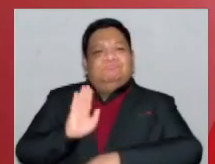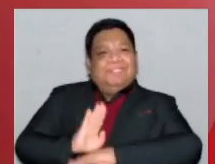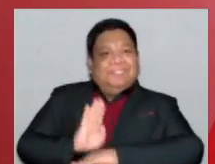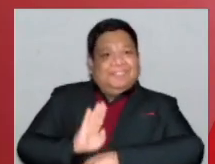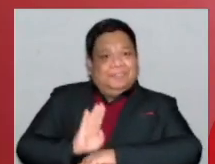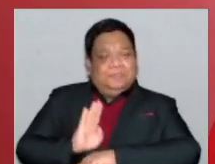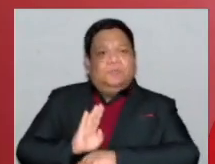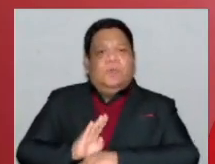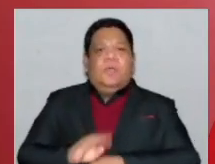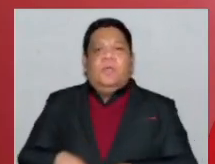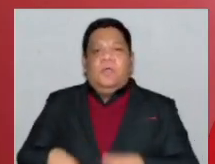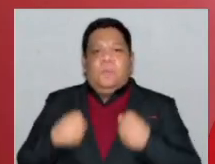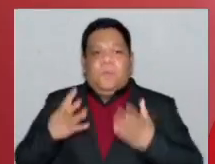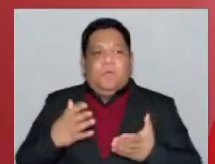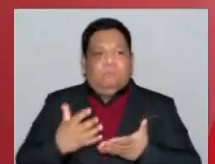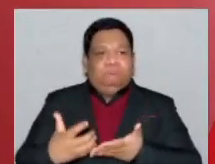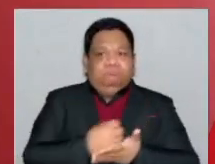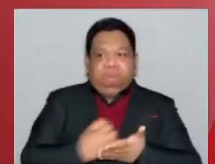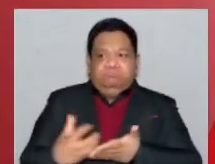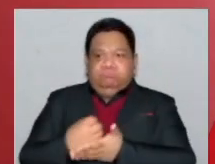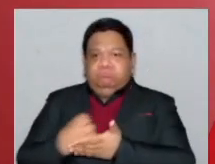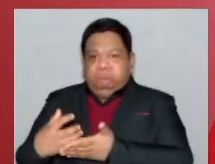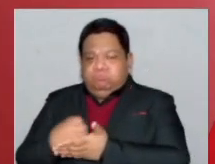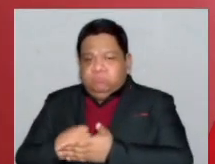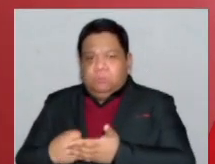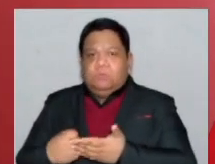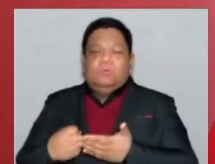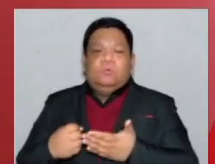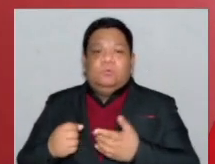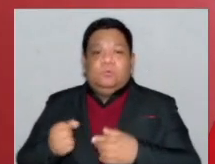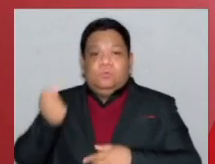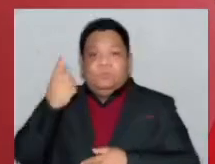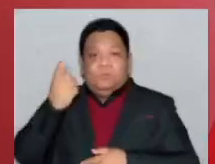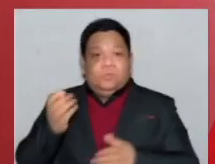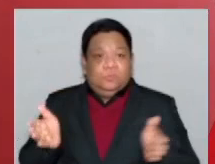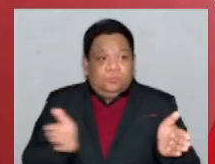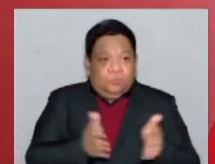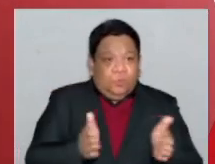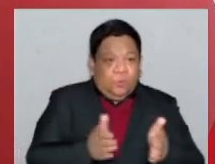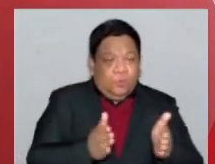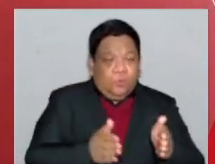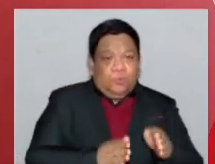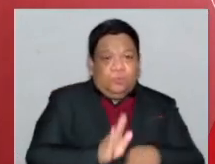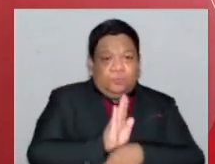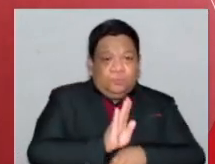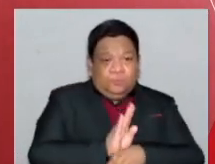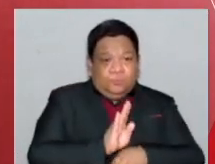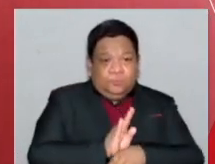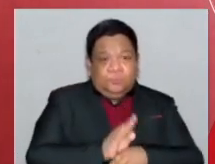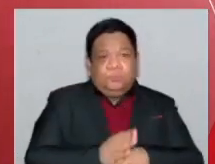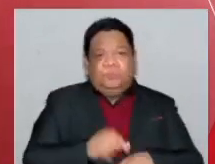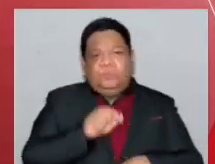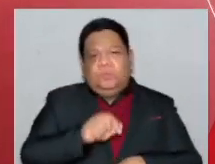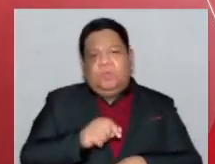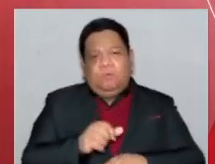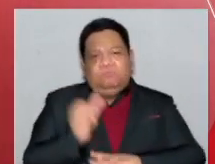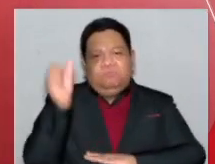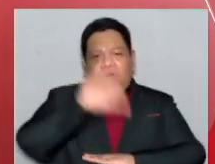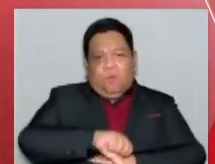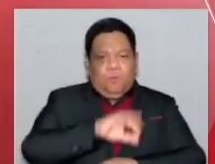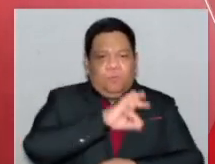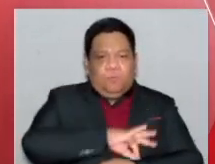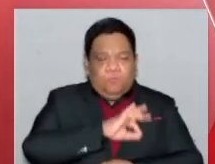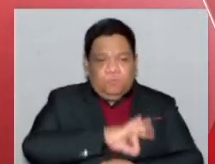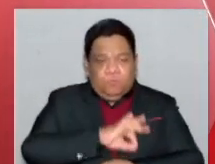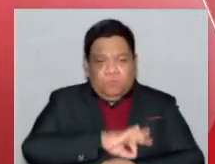nalugi. Lalo na yung mga maliliit na itinatawag natin small and medium, tumigil yung